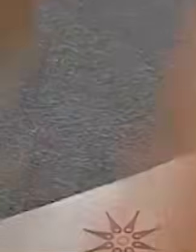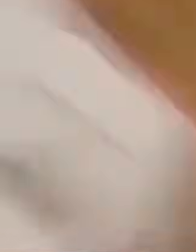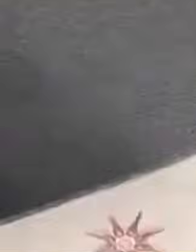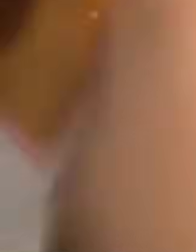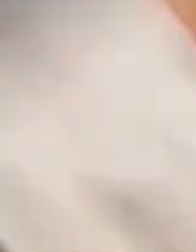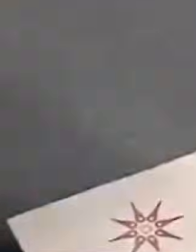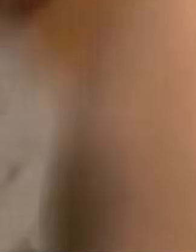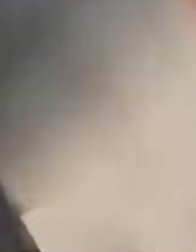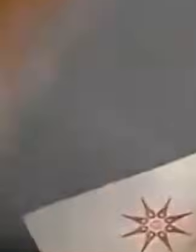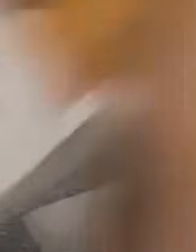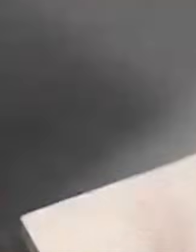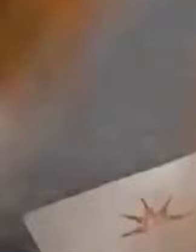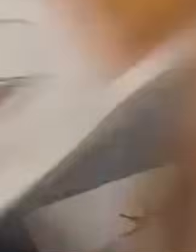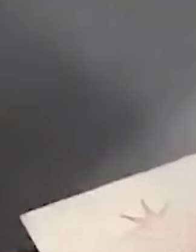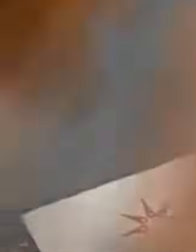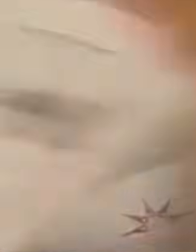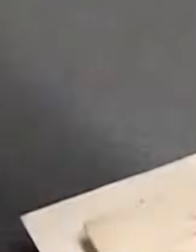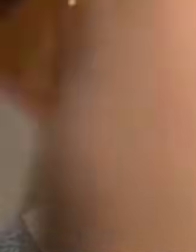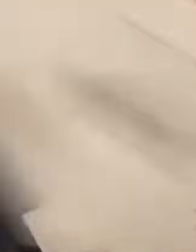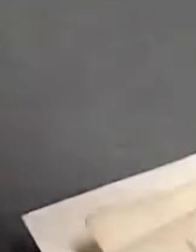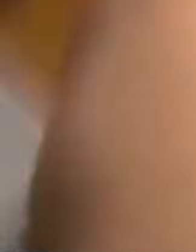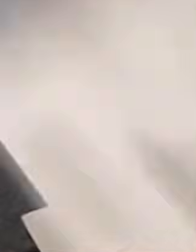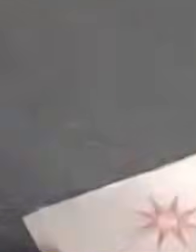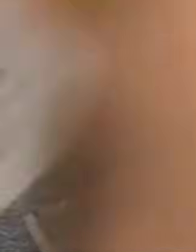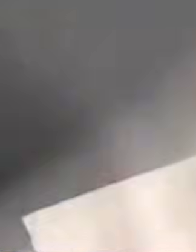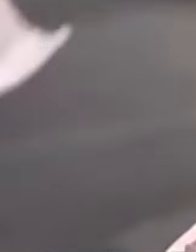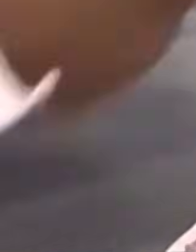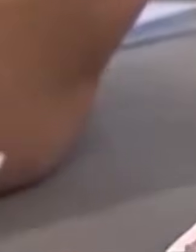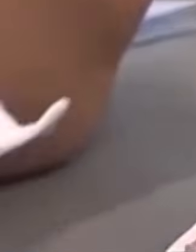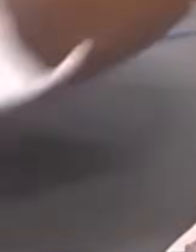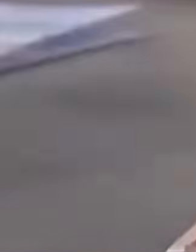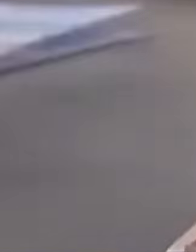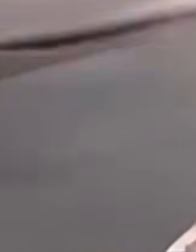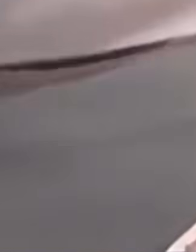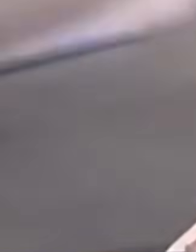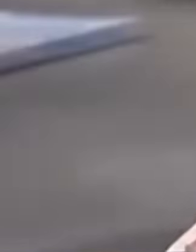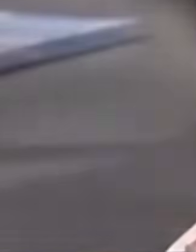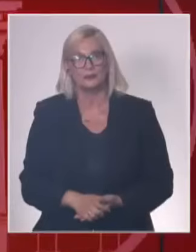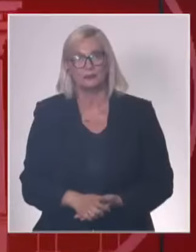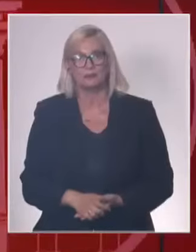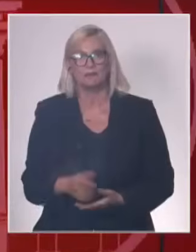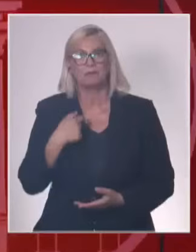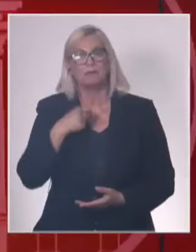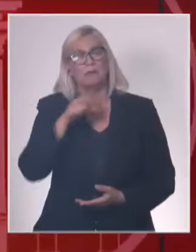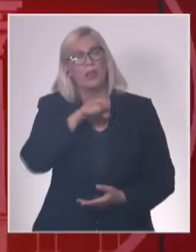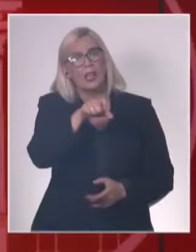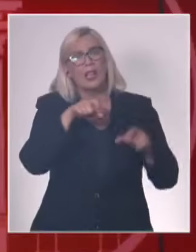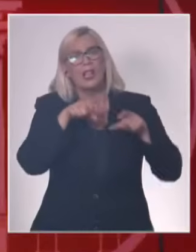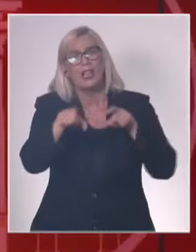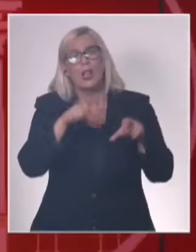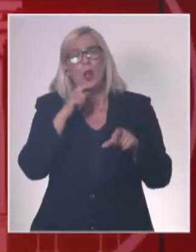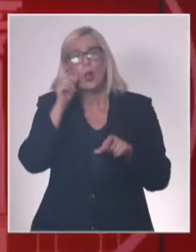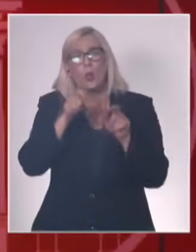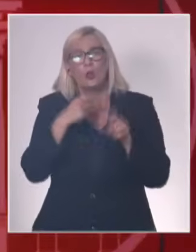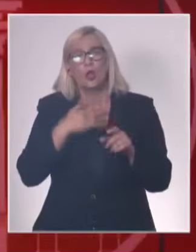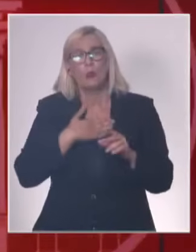Радовиш. Во однос на информациите дека инфлацијата пораснала на 4,5%, Мицкоски изјави: И задолжив луѓето кои што се и дел од